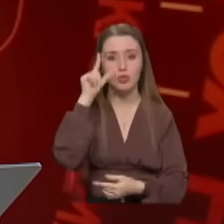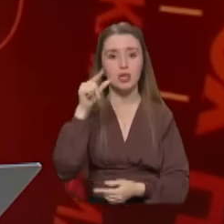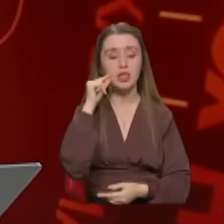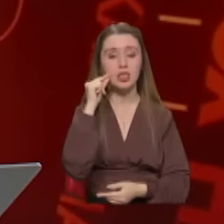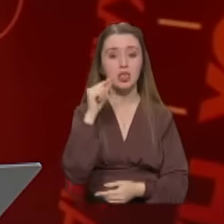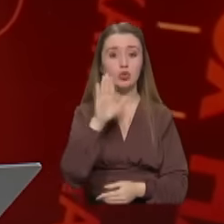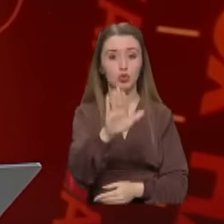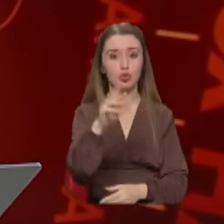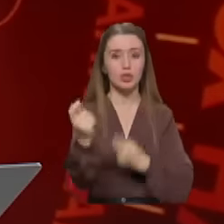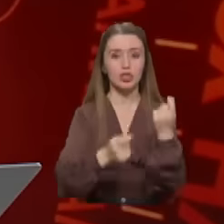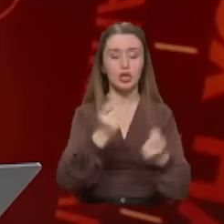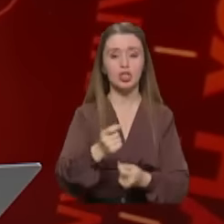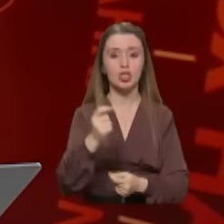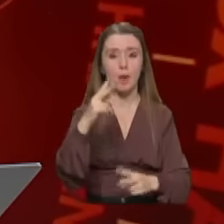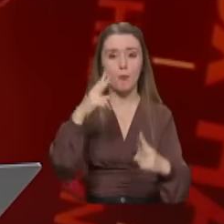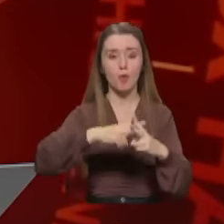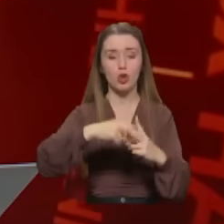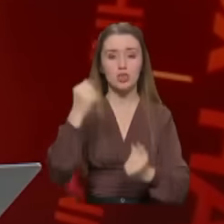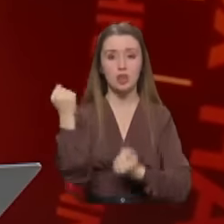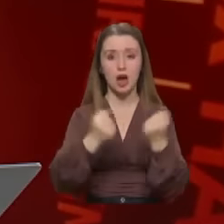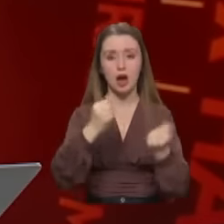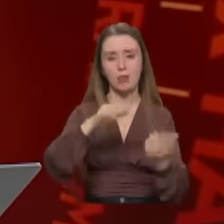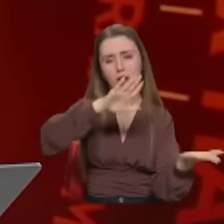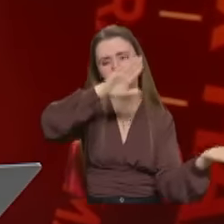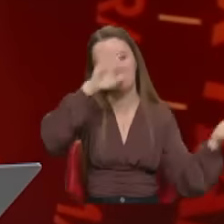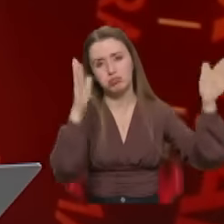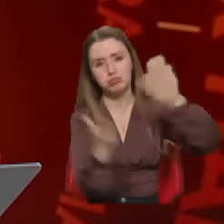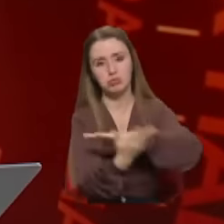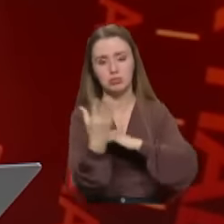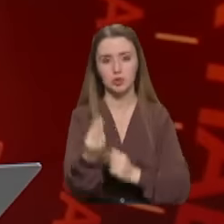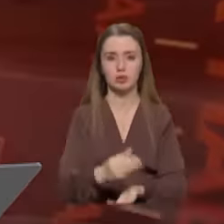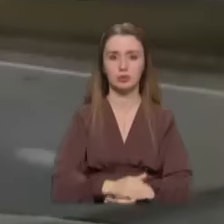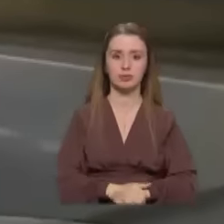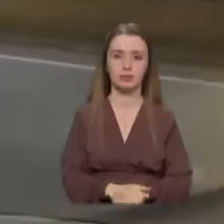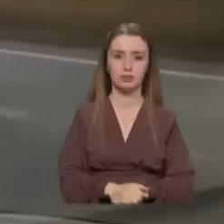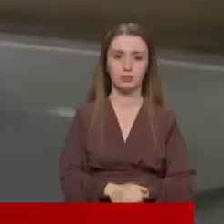durdurmaya çalışan polis aracı şarampole yuvarlandı.